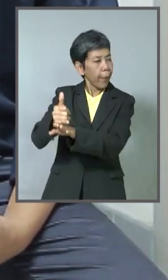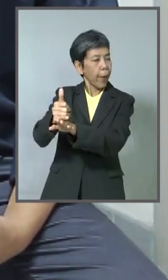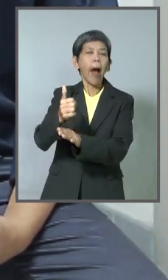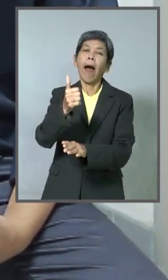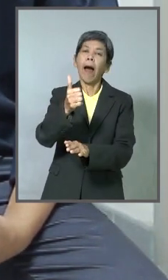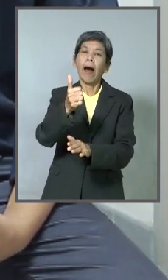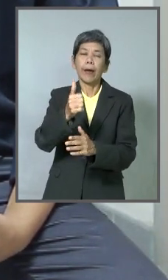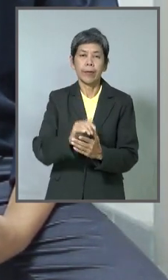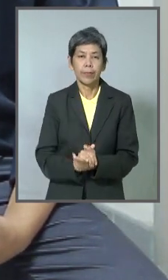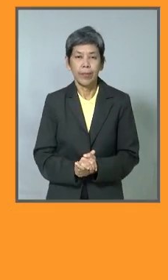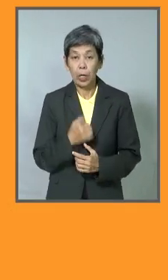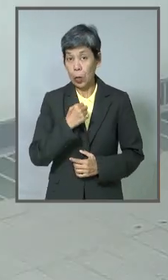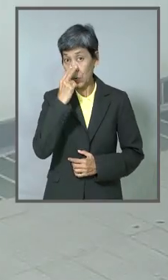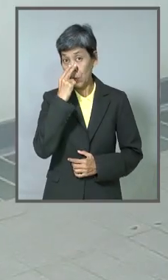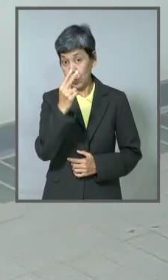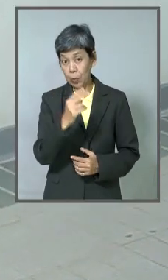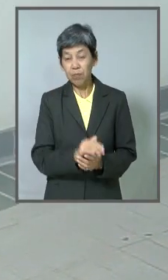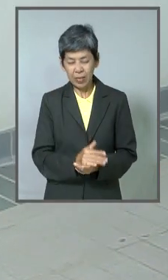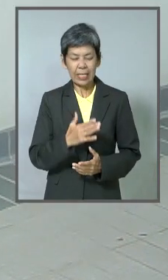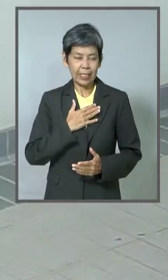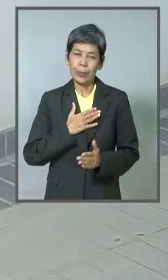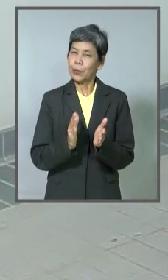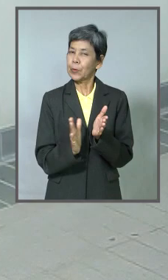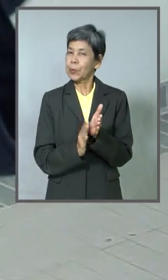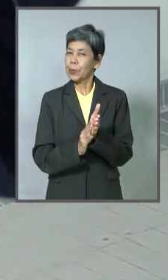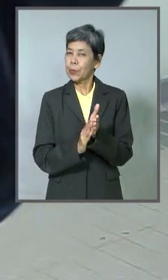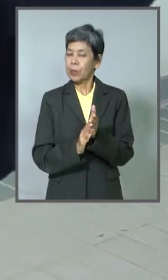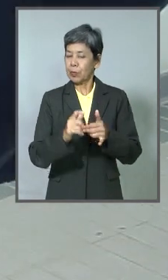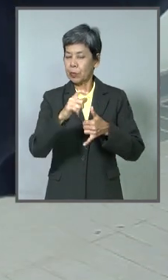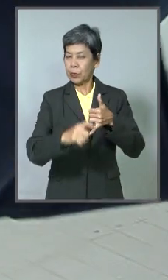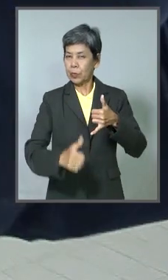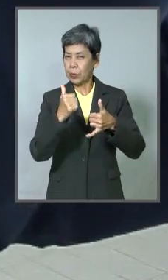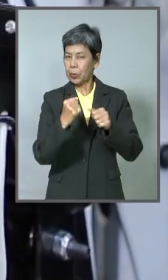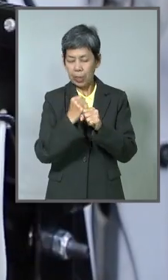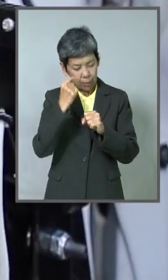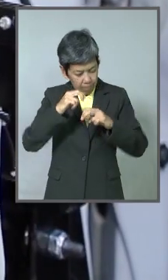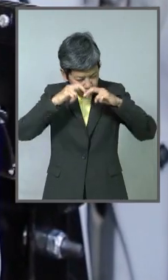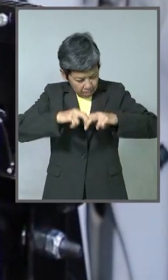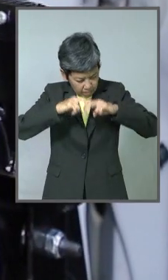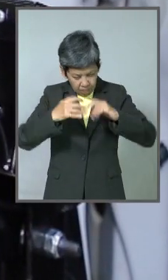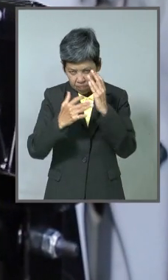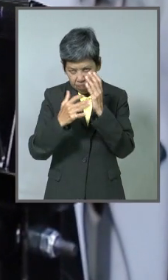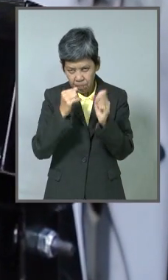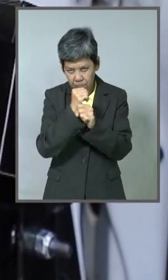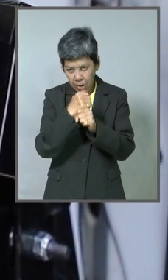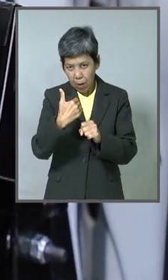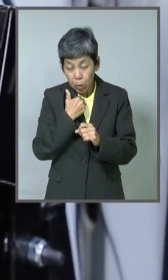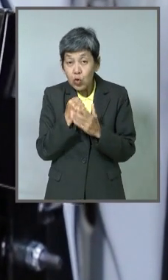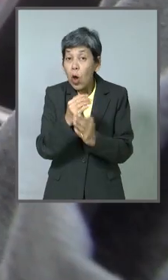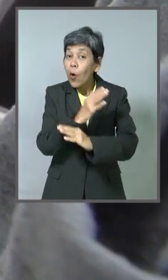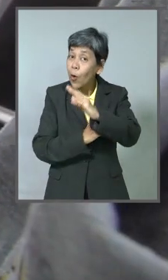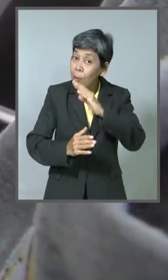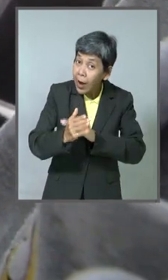ลาส่วนหนึ่งมาในการยกผู้ป่วย เห็นแบบนี้แล้วนะคะแหวนต้องขอปรบมือดังๆให้กับนวัตกรรมที่สามารถช่ว